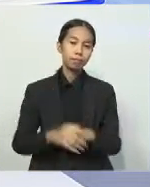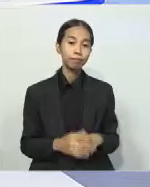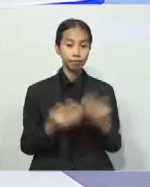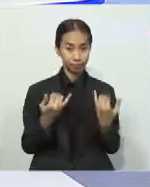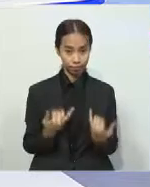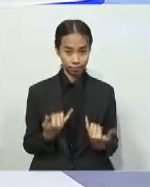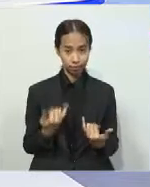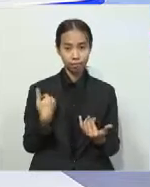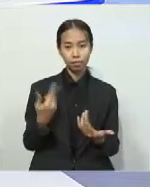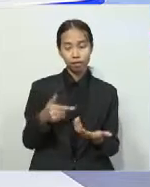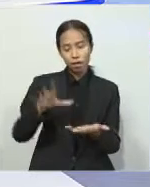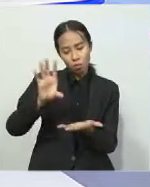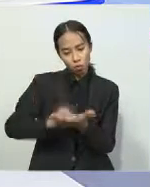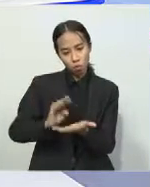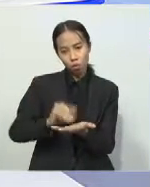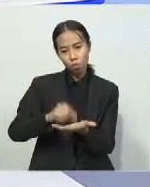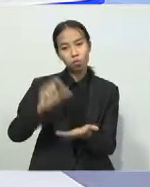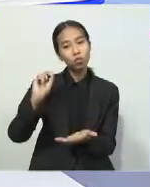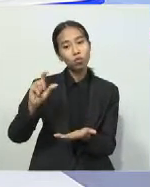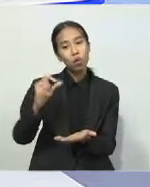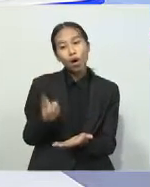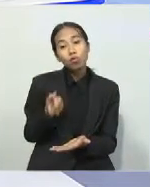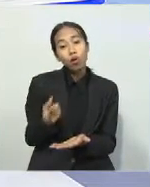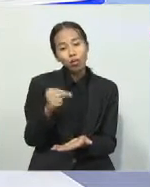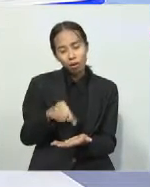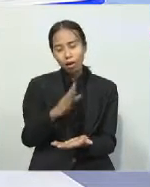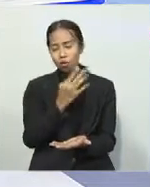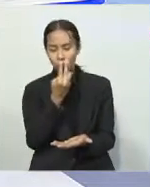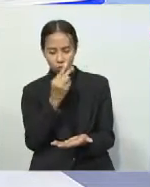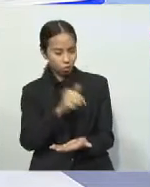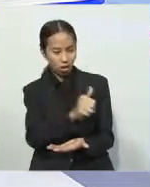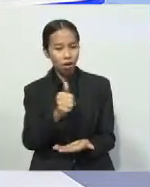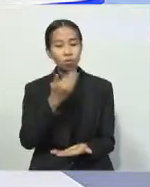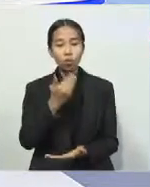คชันกับเว็บไซต์เนี่ยเป็นข้อมูลแบบเรียลไทม์ด้วยตรวจสอบได้ตลอดเลยนะครับอัปเดตปัจจุบันตลอดครับ